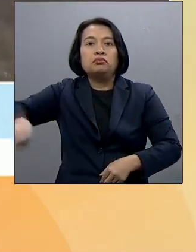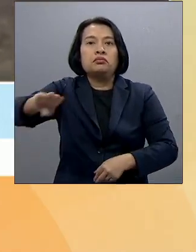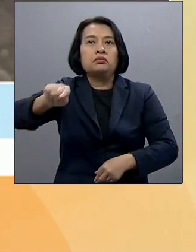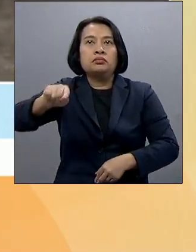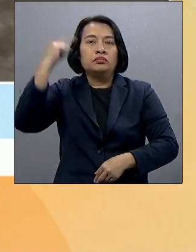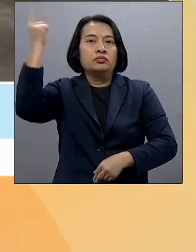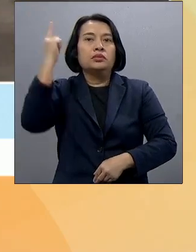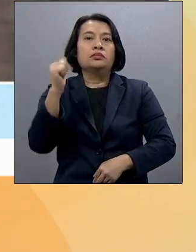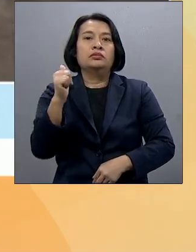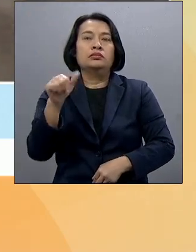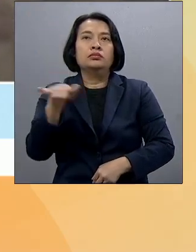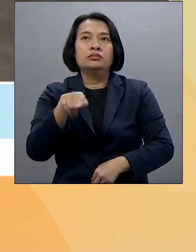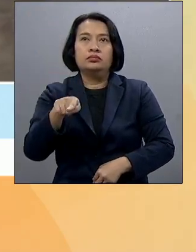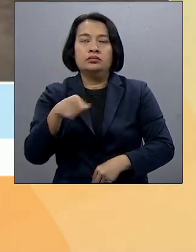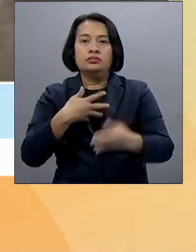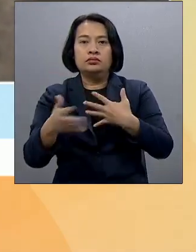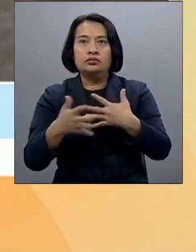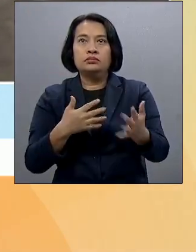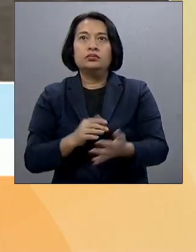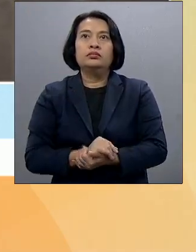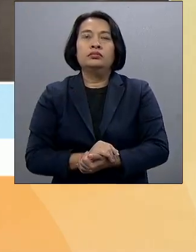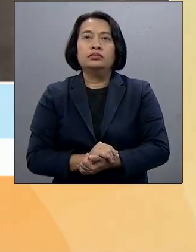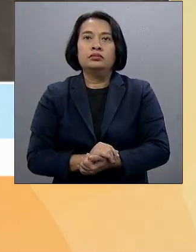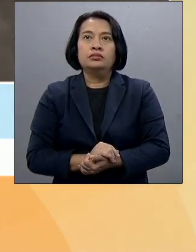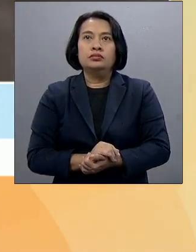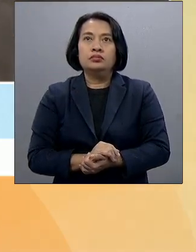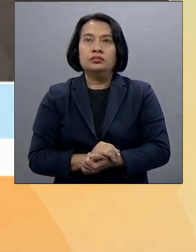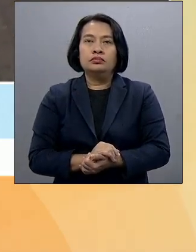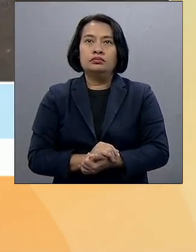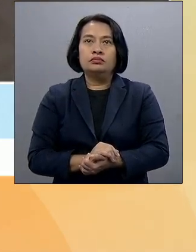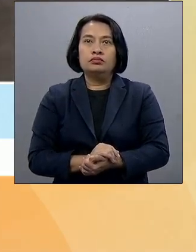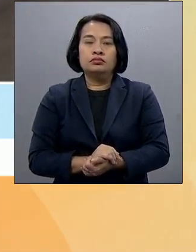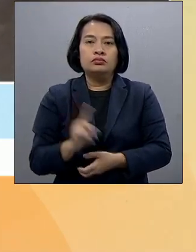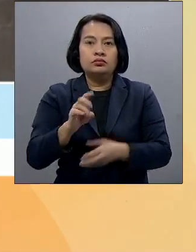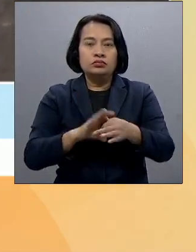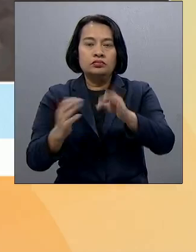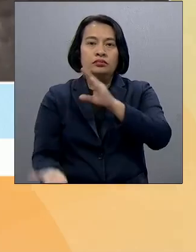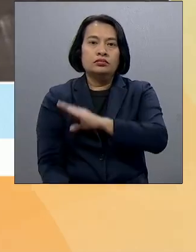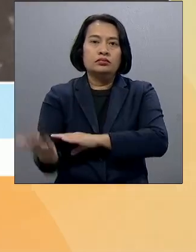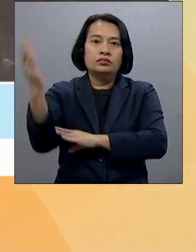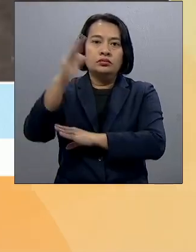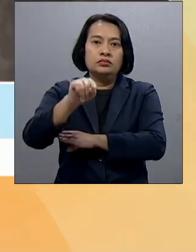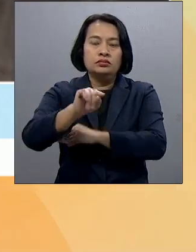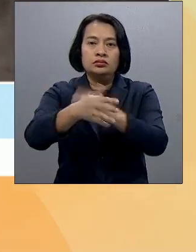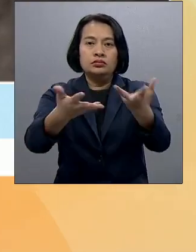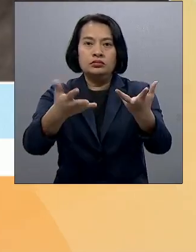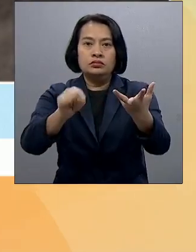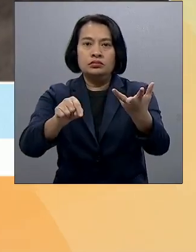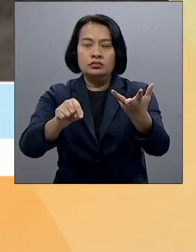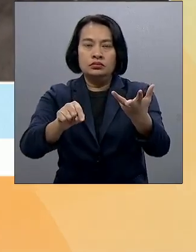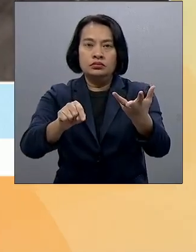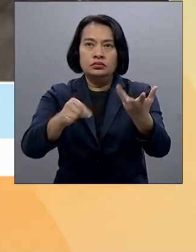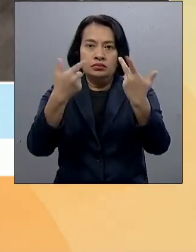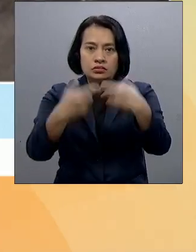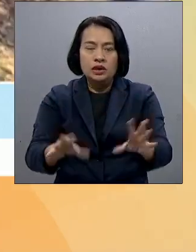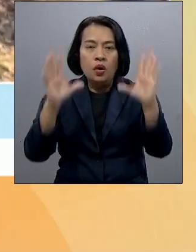กตินะครับก็ไม่มีเหตุการณ์นะครับ ค่ะ เพราะว่าช่วงกลางวันนี้เสือเขาก็จะไม่ออกมาอยู่แล้วก็จะกบดานอยู่แล้วนะครับต่อมาก็จะ